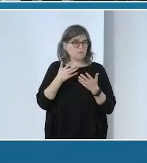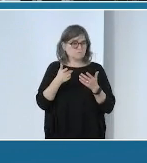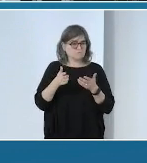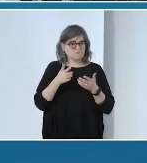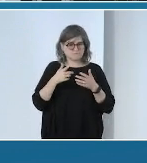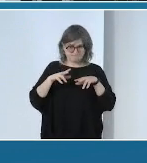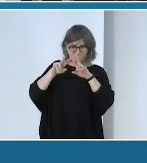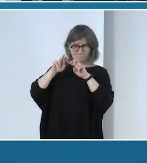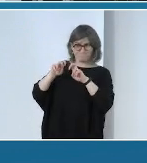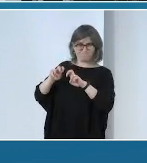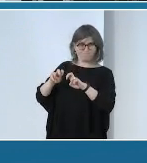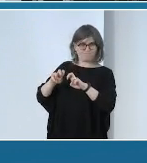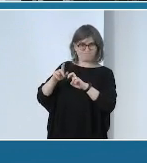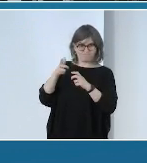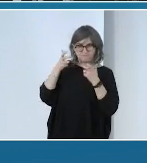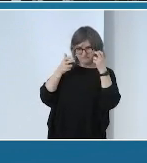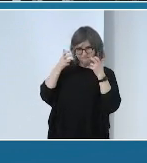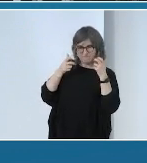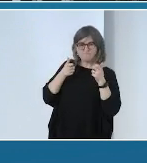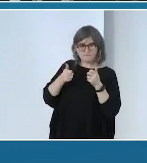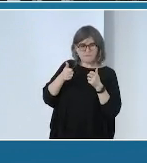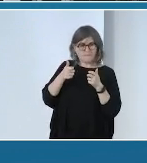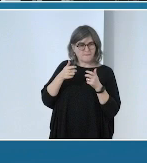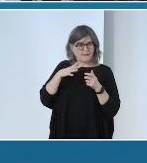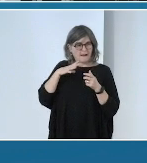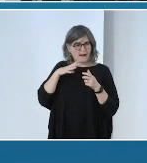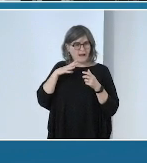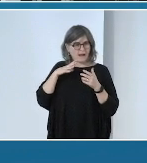examens vestibulaires montrent qu'il y a une évolution de l'atteinte.